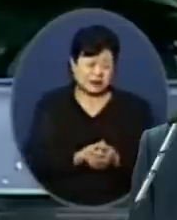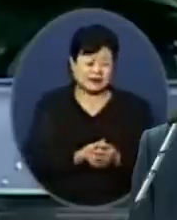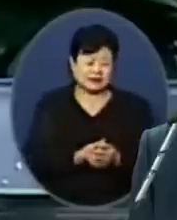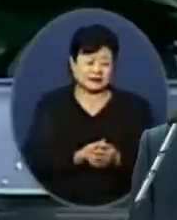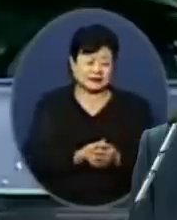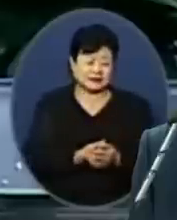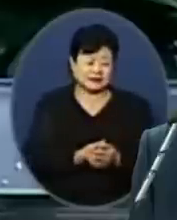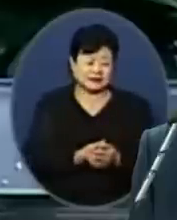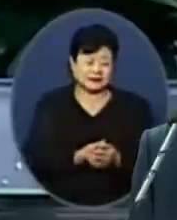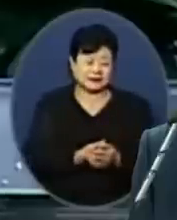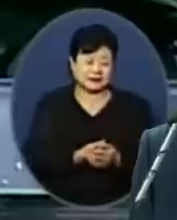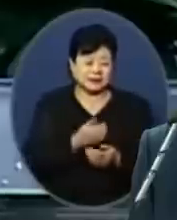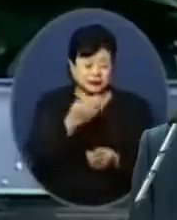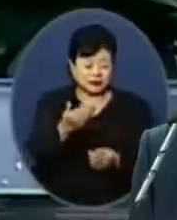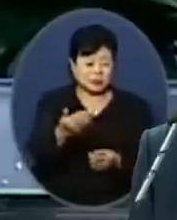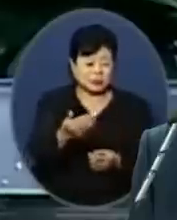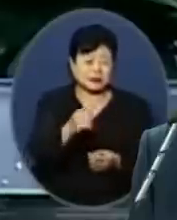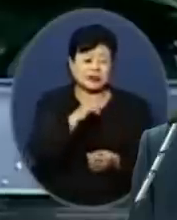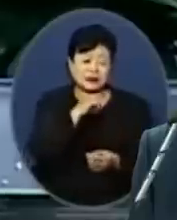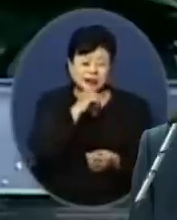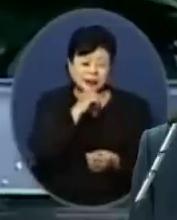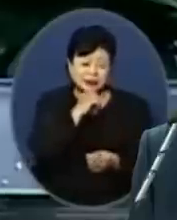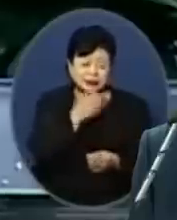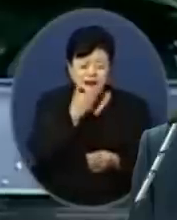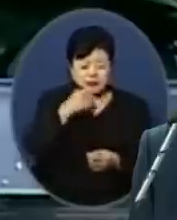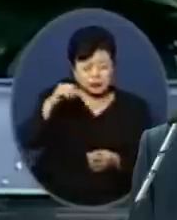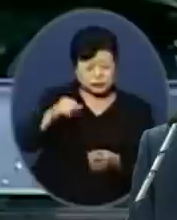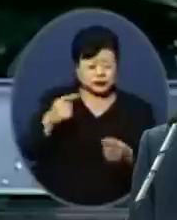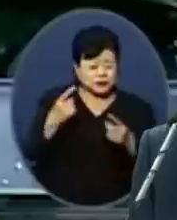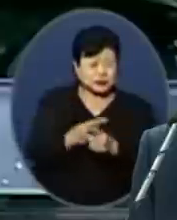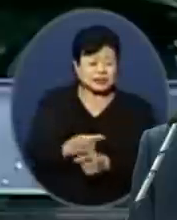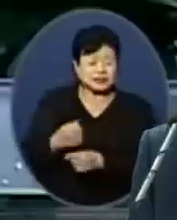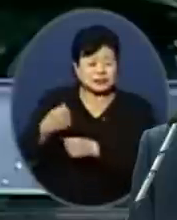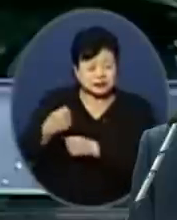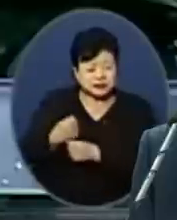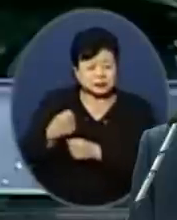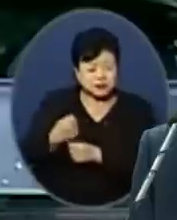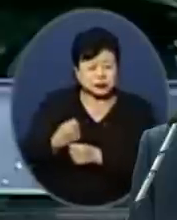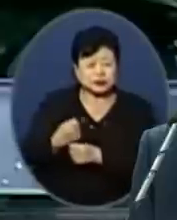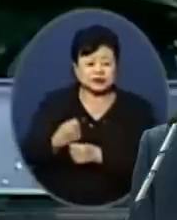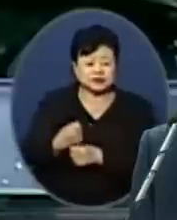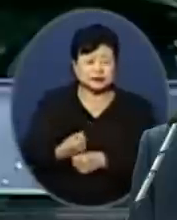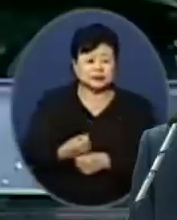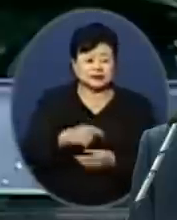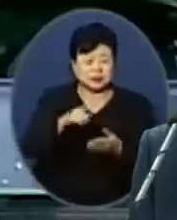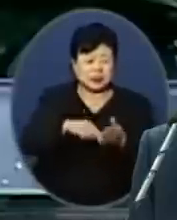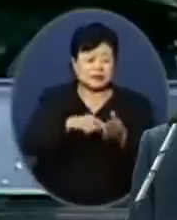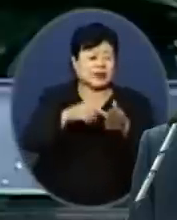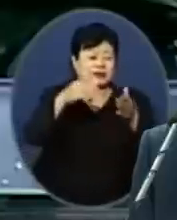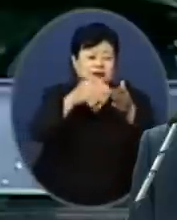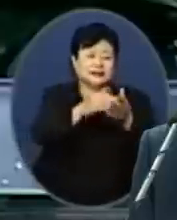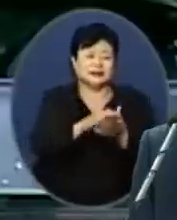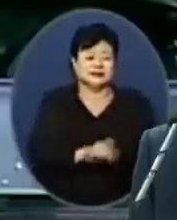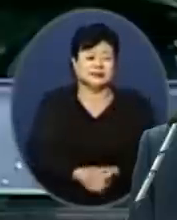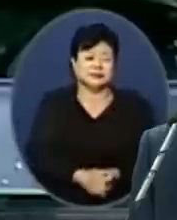것입니다. 여러분의 가난과 저주를 대신 짊어지고 청산해버리고 말하는